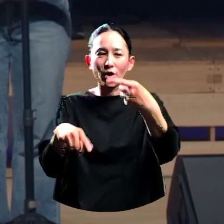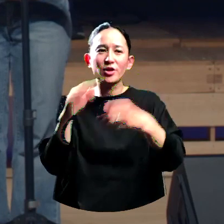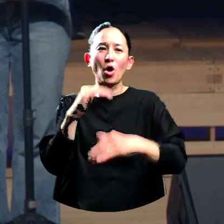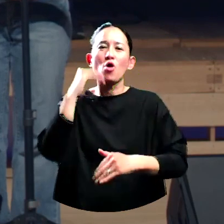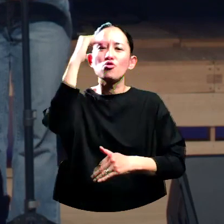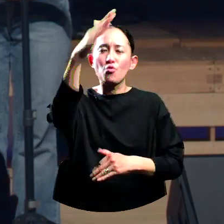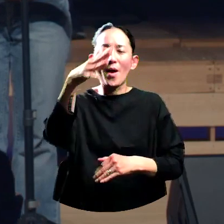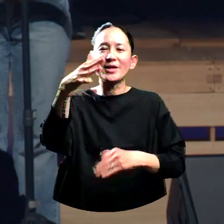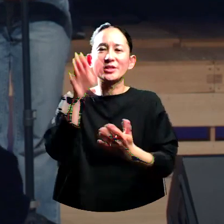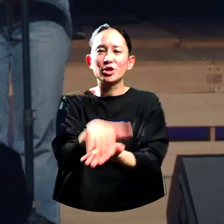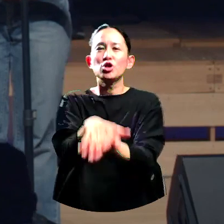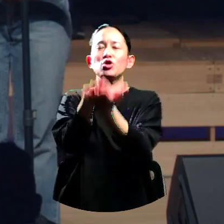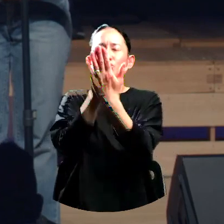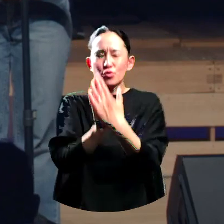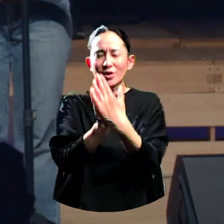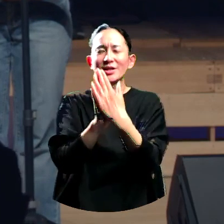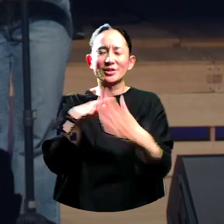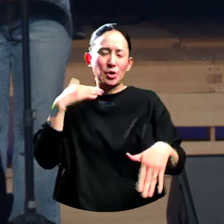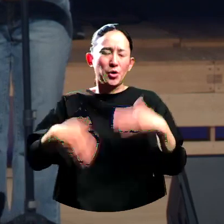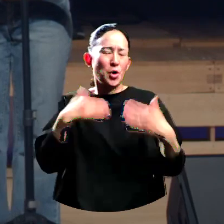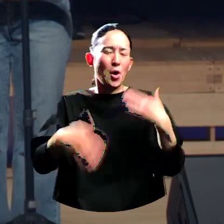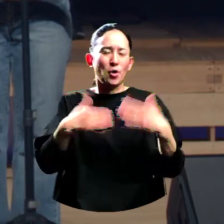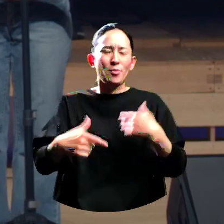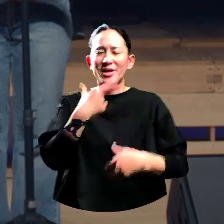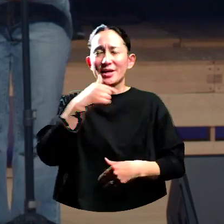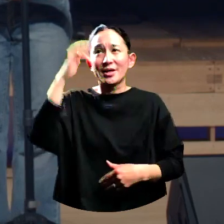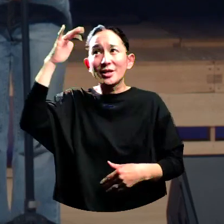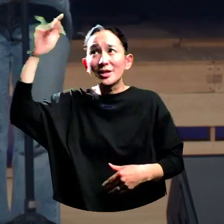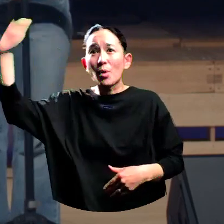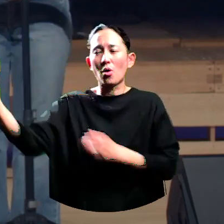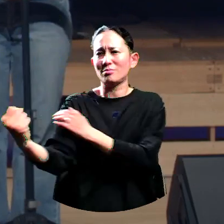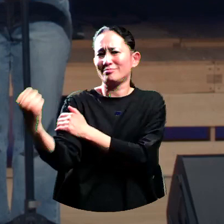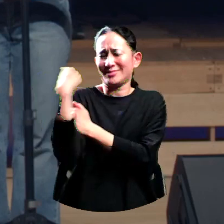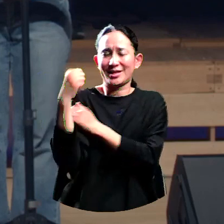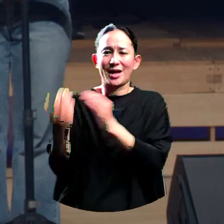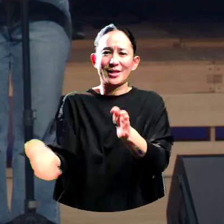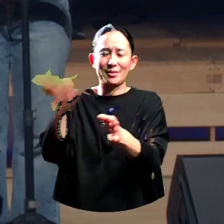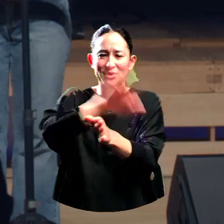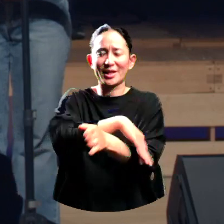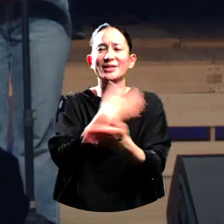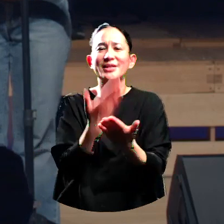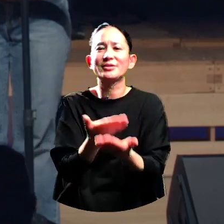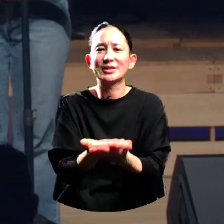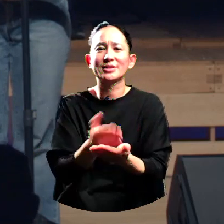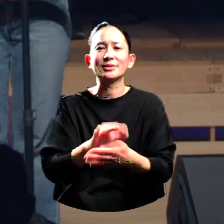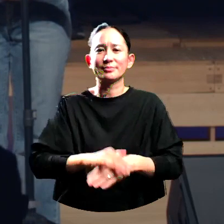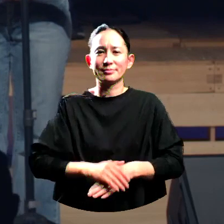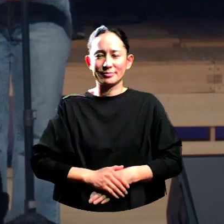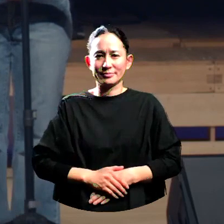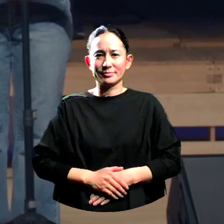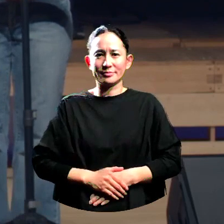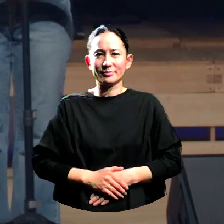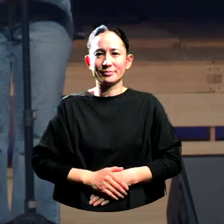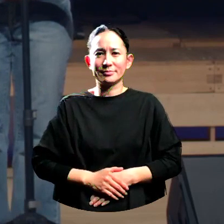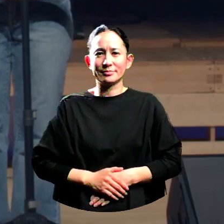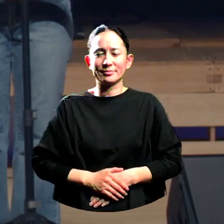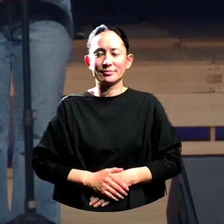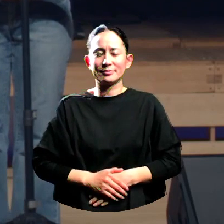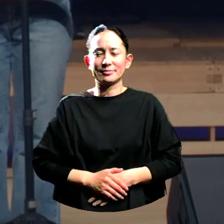力と希望に満たしてください。 Fill each one of us here today, including everyone online,